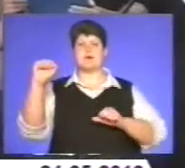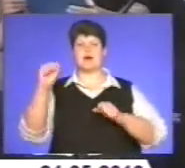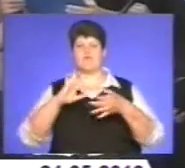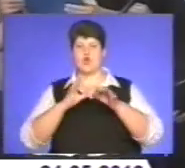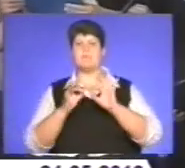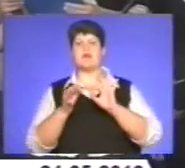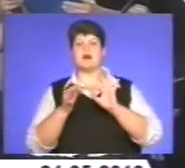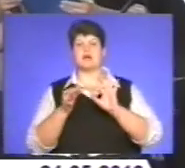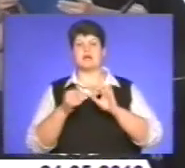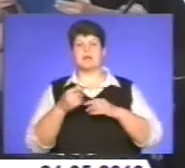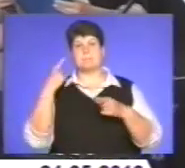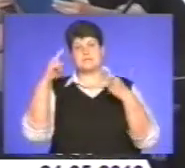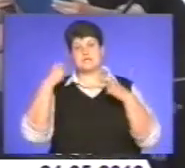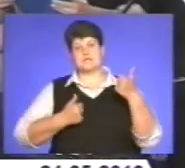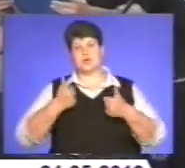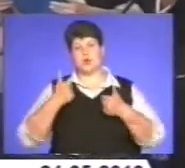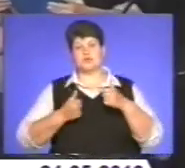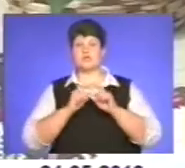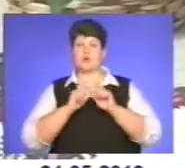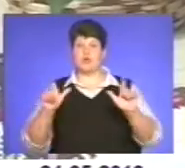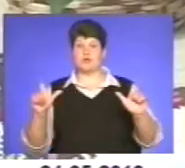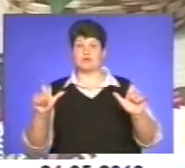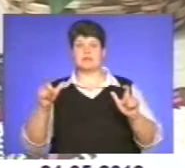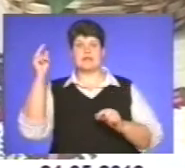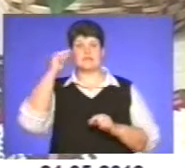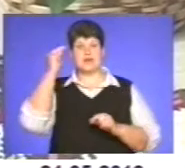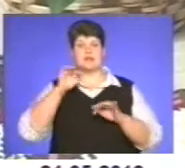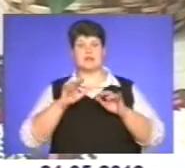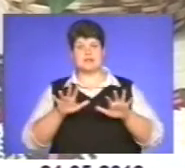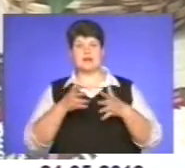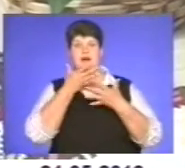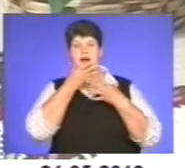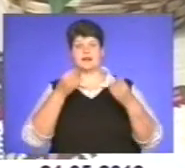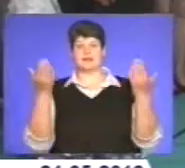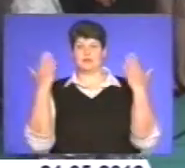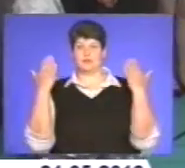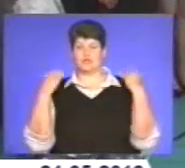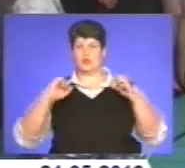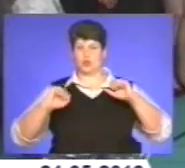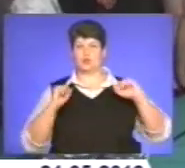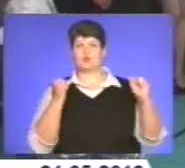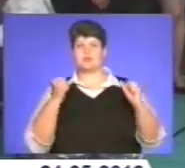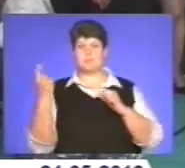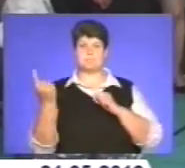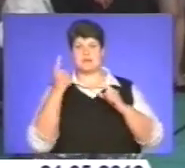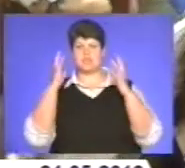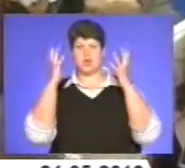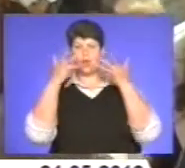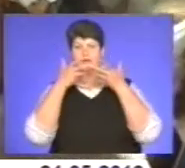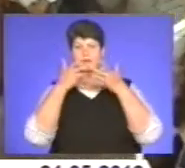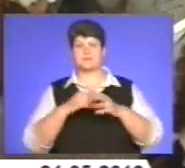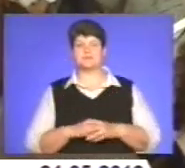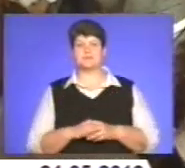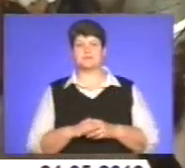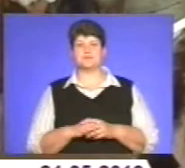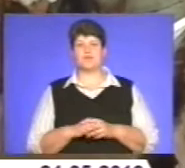олімпіадах, мистецьких конкурсах. Адже школа – навчальний процес, гарний відпочинок, друзі і перше кохання. 11